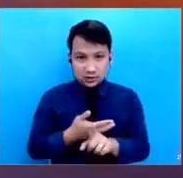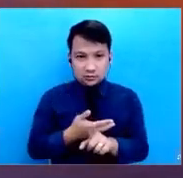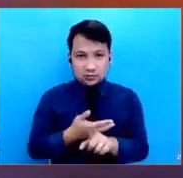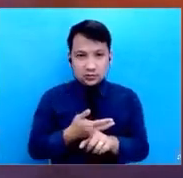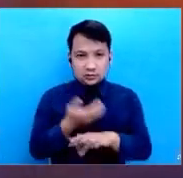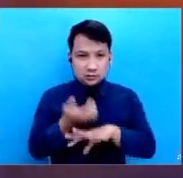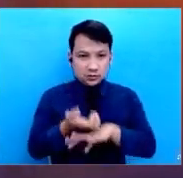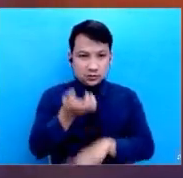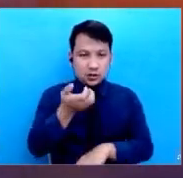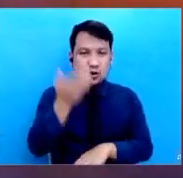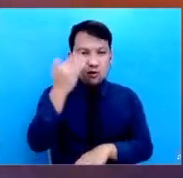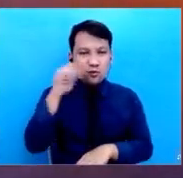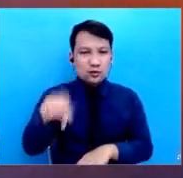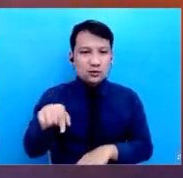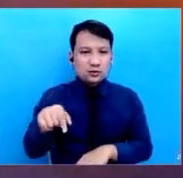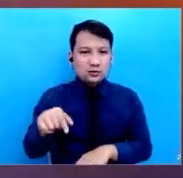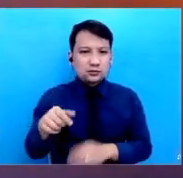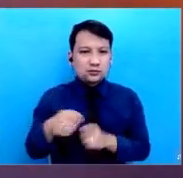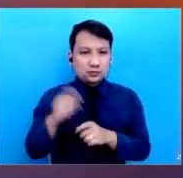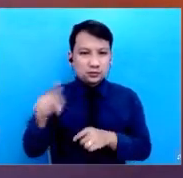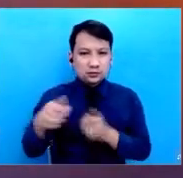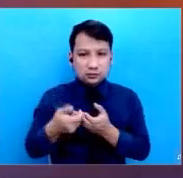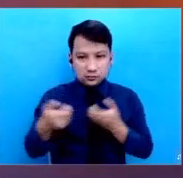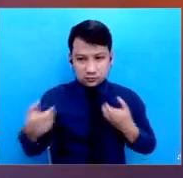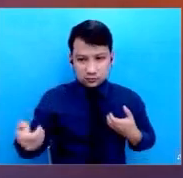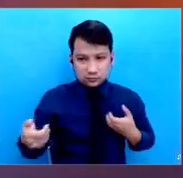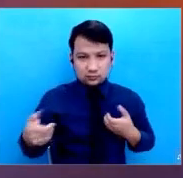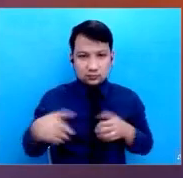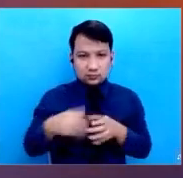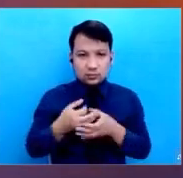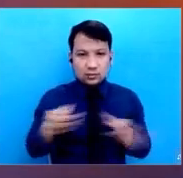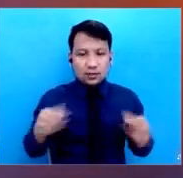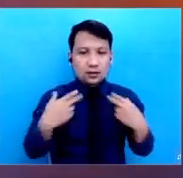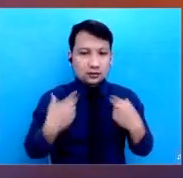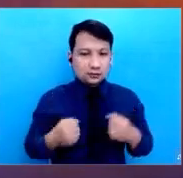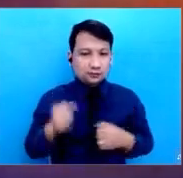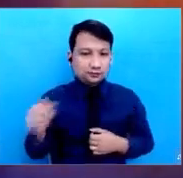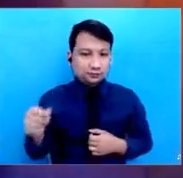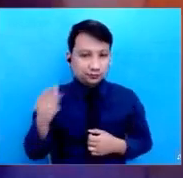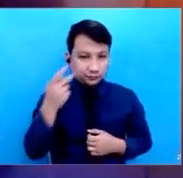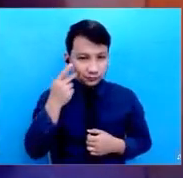engagement. Dahilan ni Mel, kailangan niyang lumaya para na rin sa health ni Chrissy.